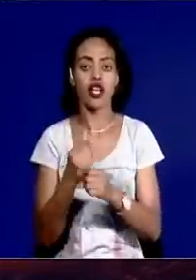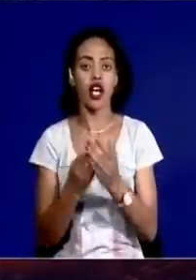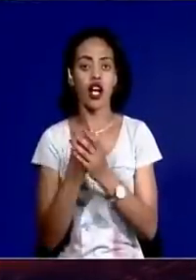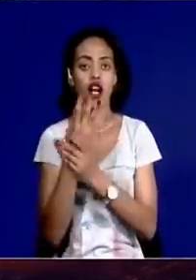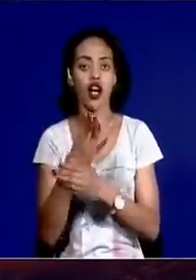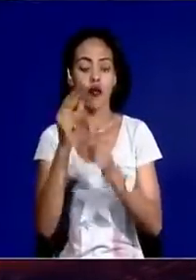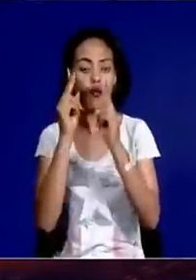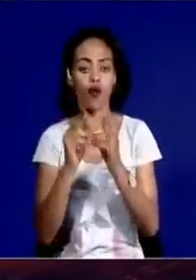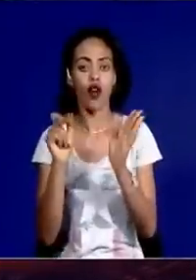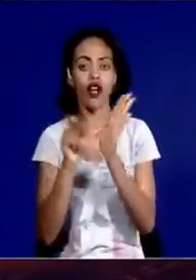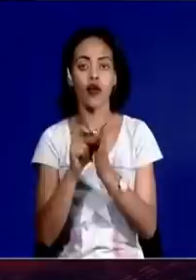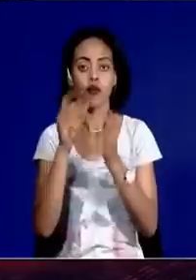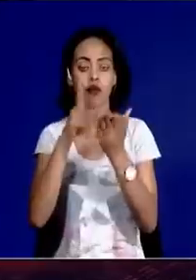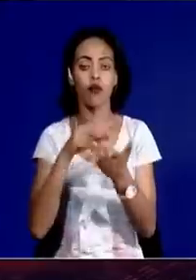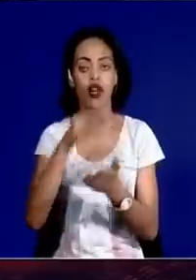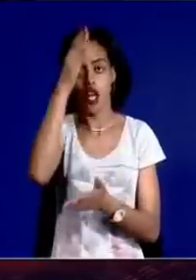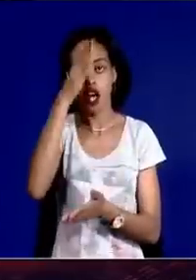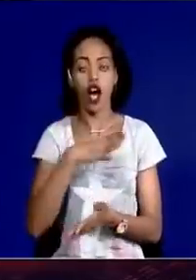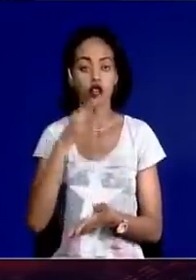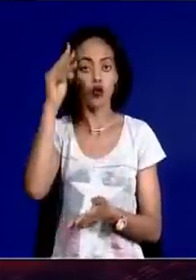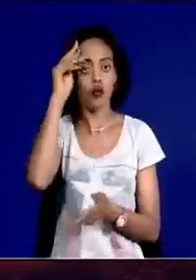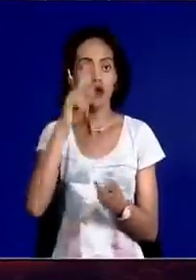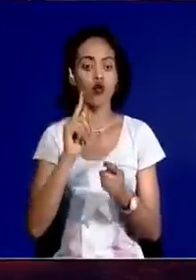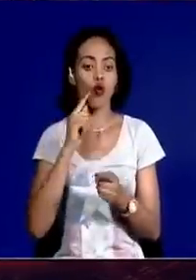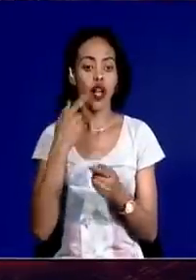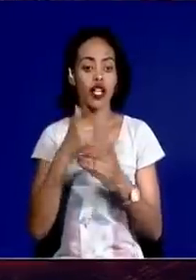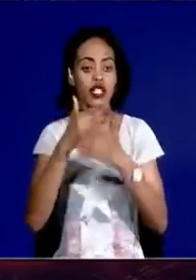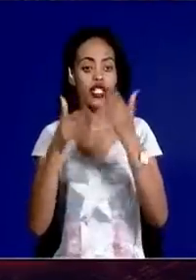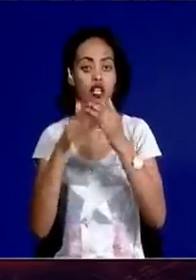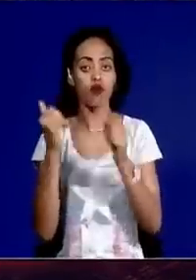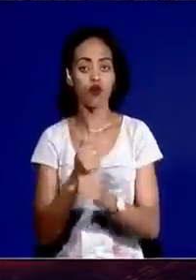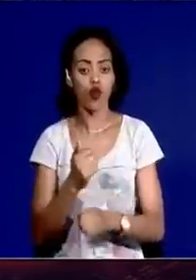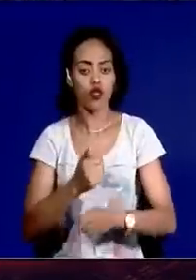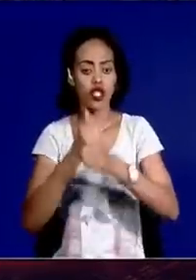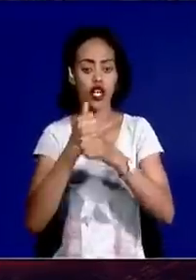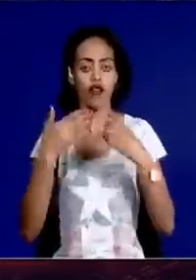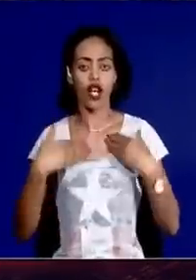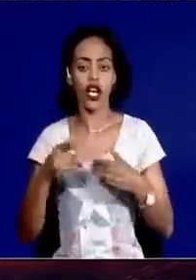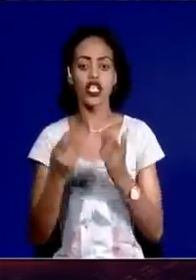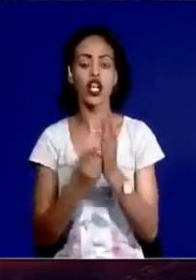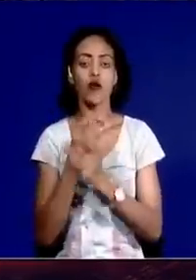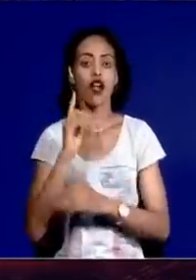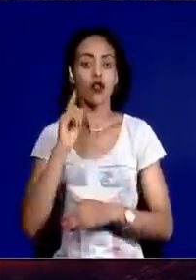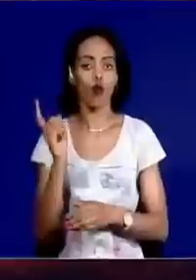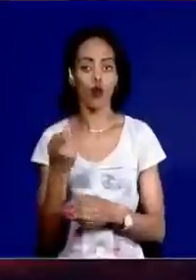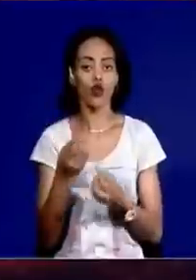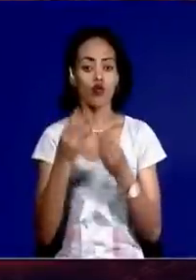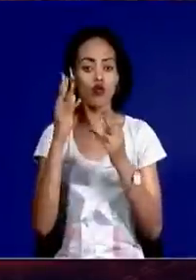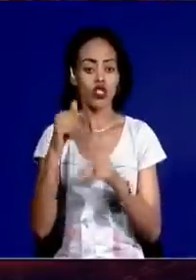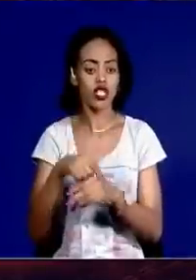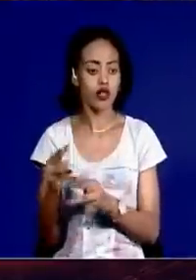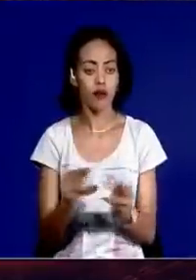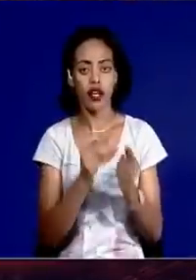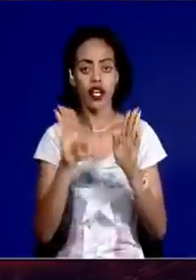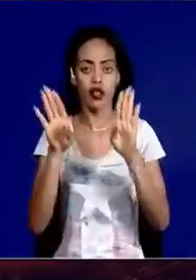ምክባር ደንብን ከተማ መቐለ ኣይቶ ሞጎስ ፋንታይ ብውግኖም ዋላእቶም ህንፃታት ምስርሖም ዝድገፍን ኣካልእቲ ልምዓት እንተኾነ ንብዙሕ ግዜ መንገዲ ዓፂኦም